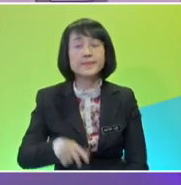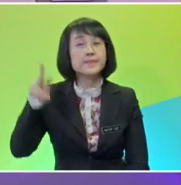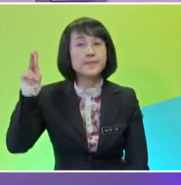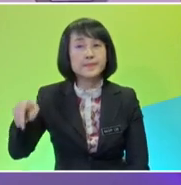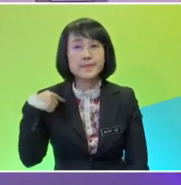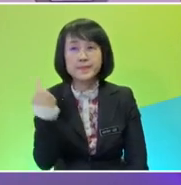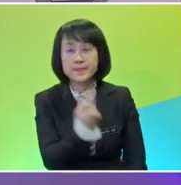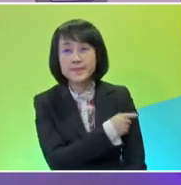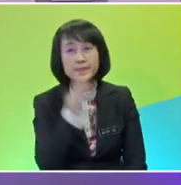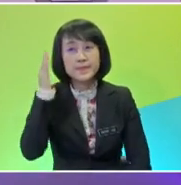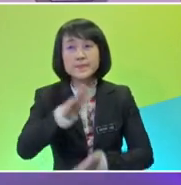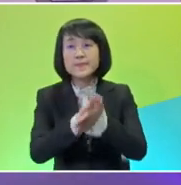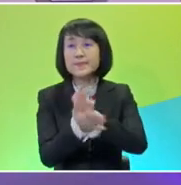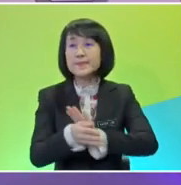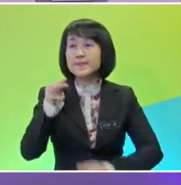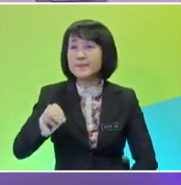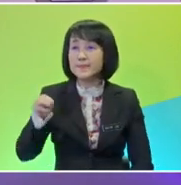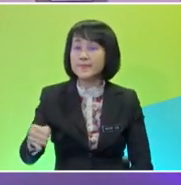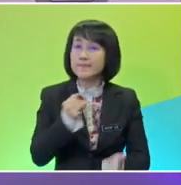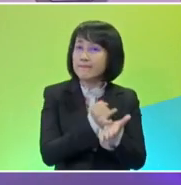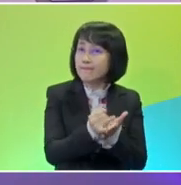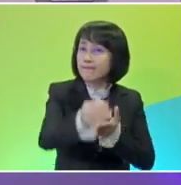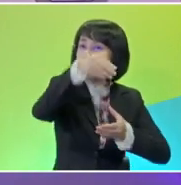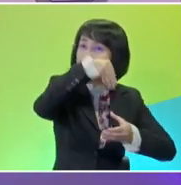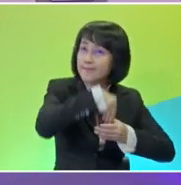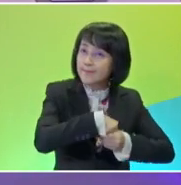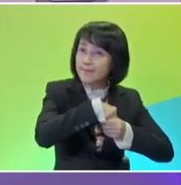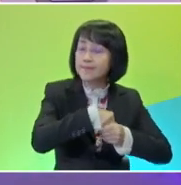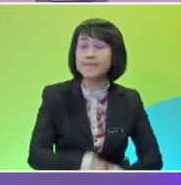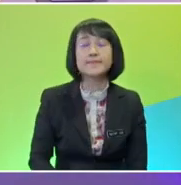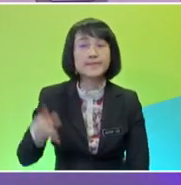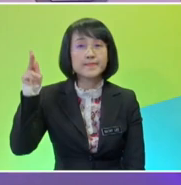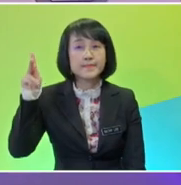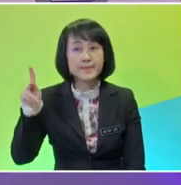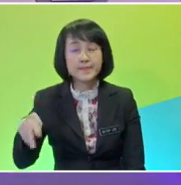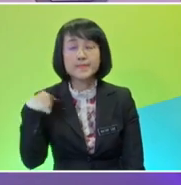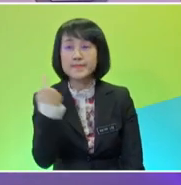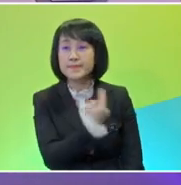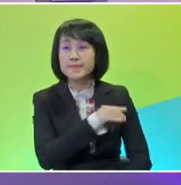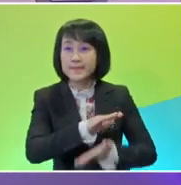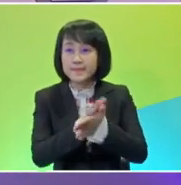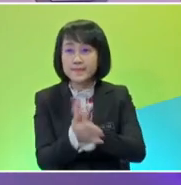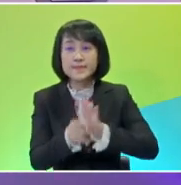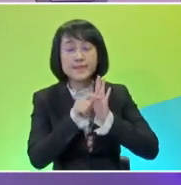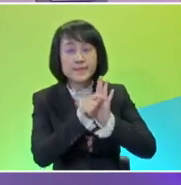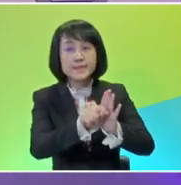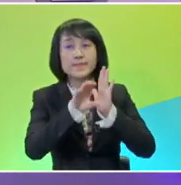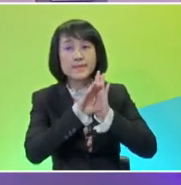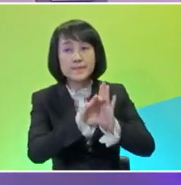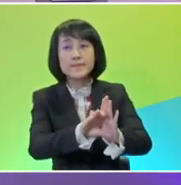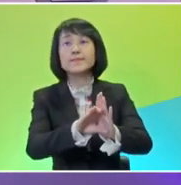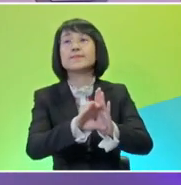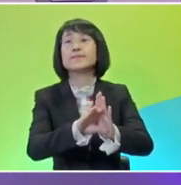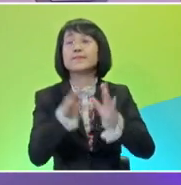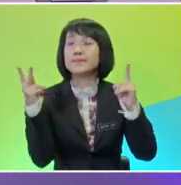akan menjadi murid yang berintegrity dan pastinya kita akan menjadi teladan dan contoh kepada